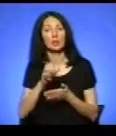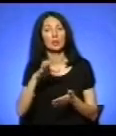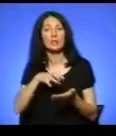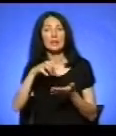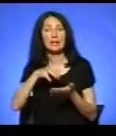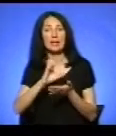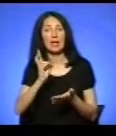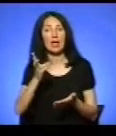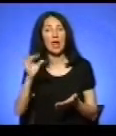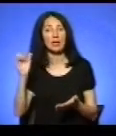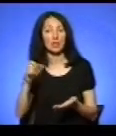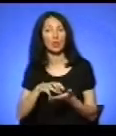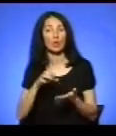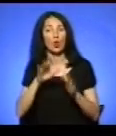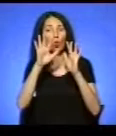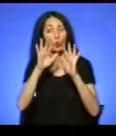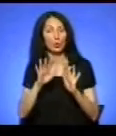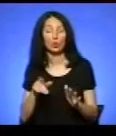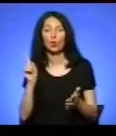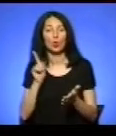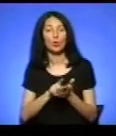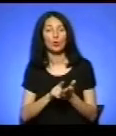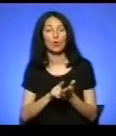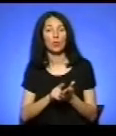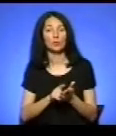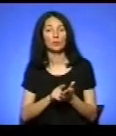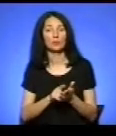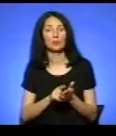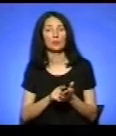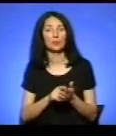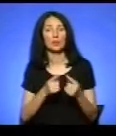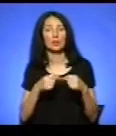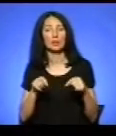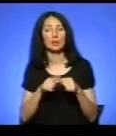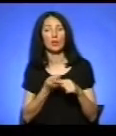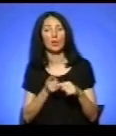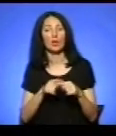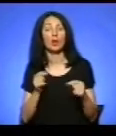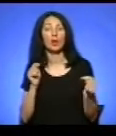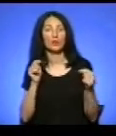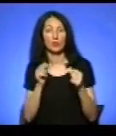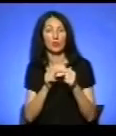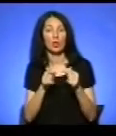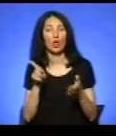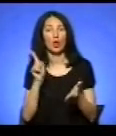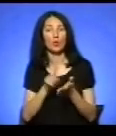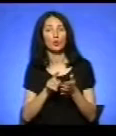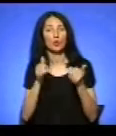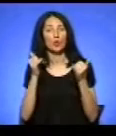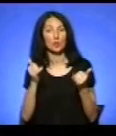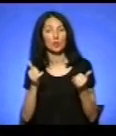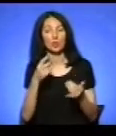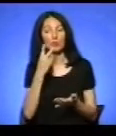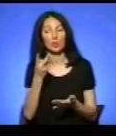сканер, комп'ютер обов'язково, систему, яка відповідає. Ну, обов'язково зараз бачити, як